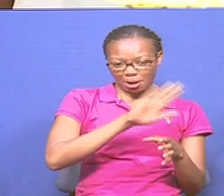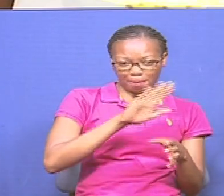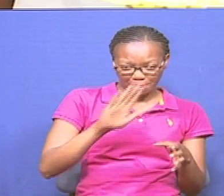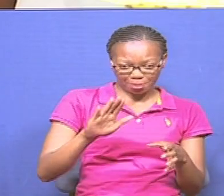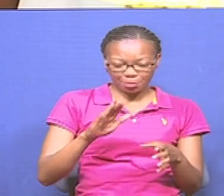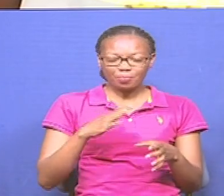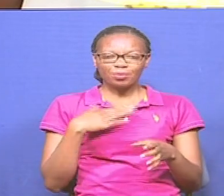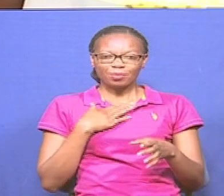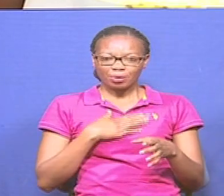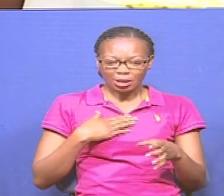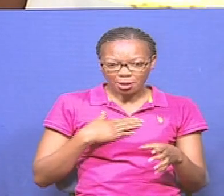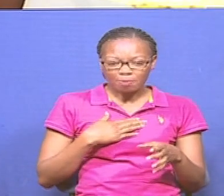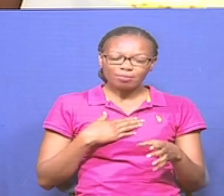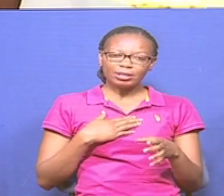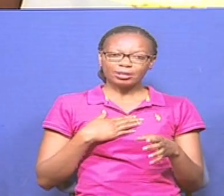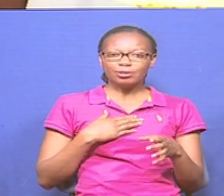advice wakulima